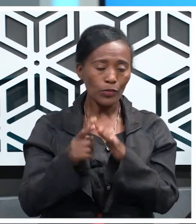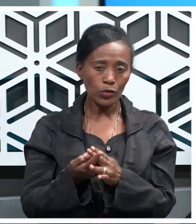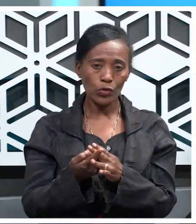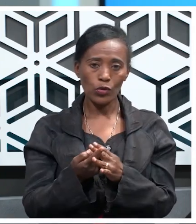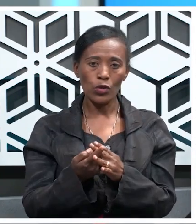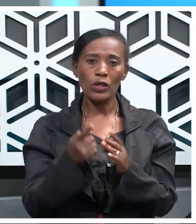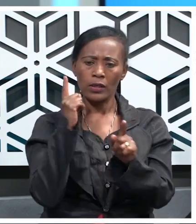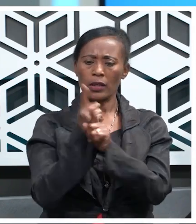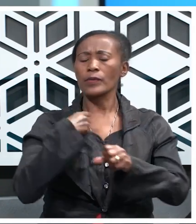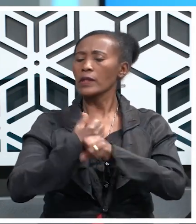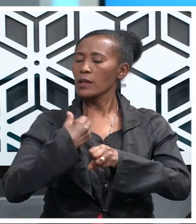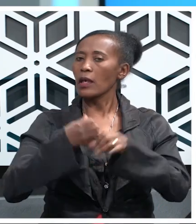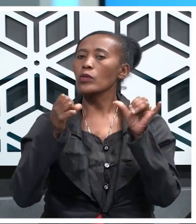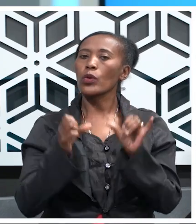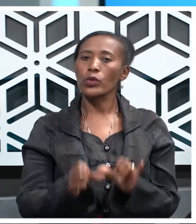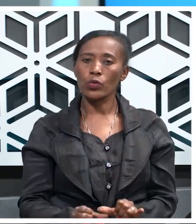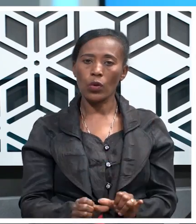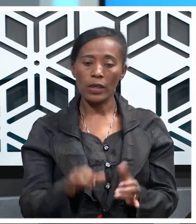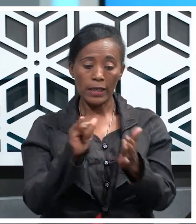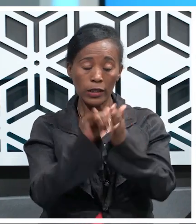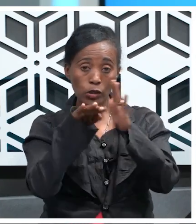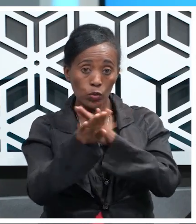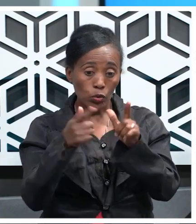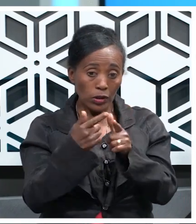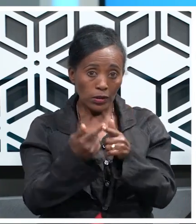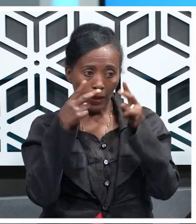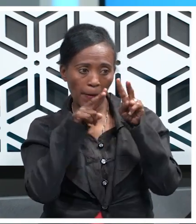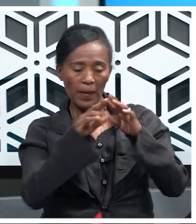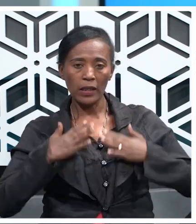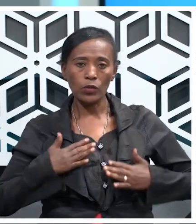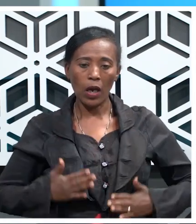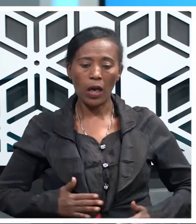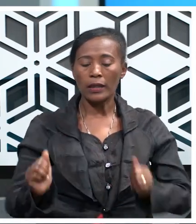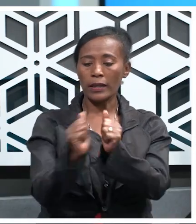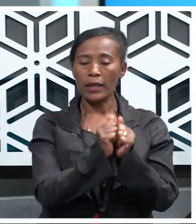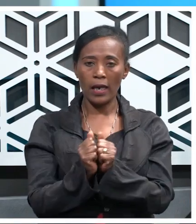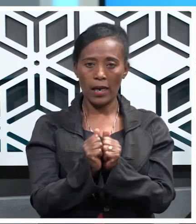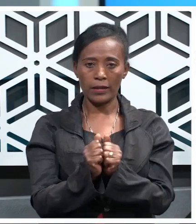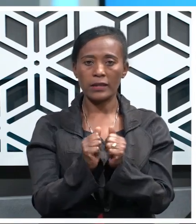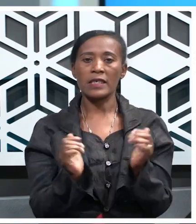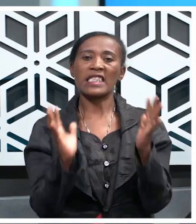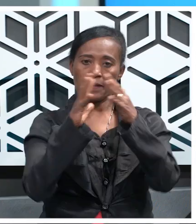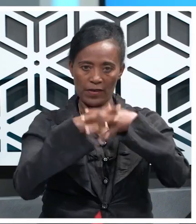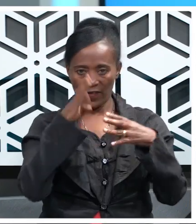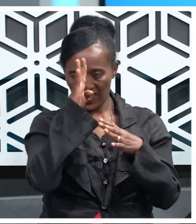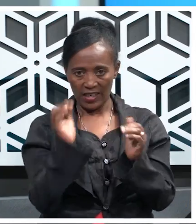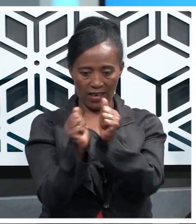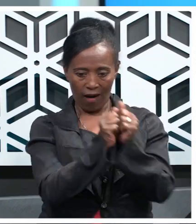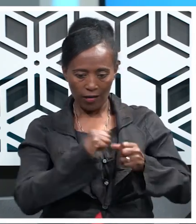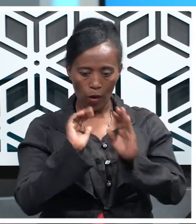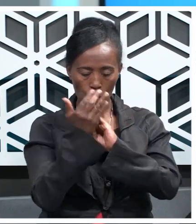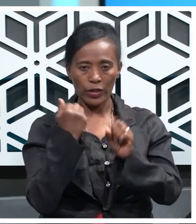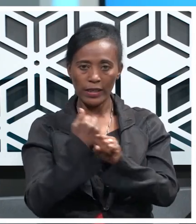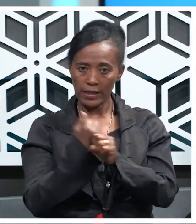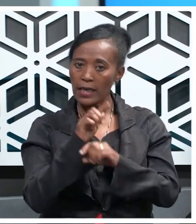ጀምሮ የተለያዩ ስራዎች ሲሰሩ ቆይተዋል። ከነዚህ ውስጥ እንግዲህ ከሚመለከታቸው አካላት ጋር ጥምረት መፍጠር ነው የጋራ